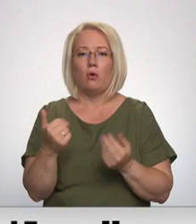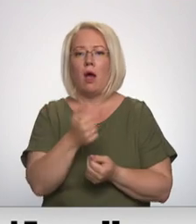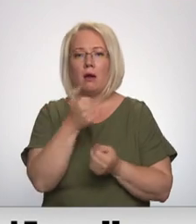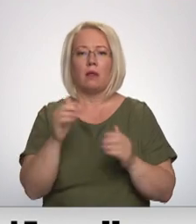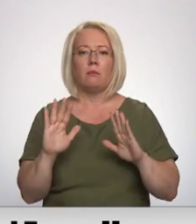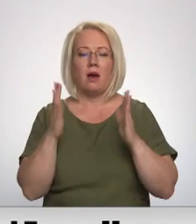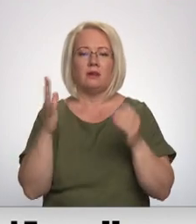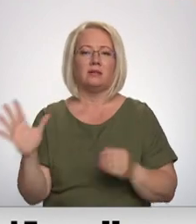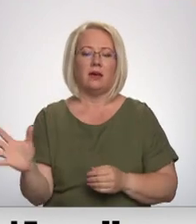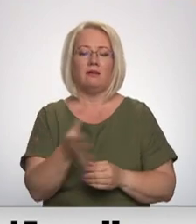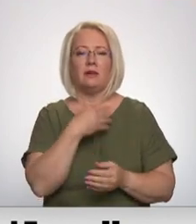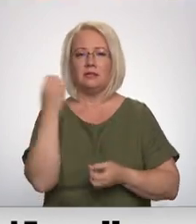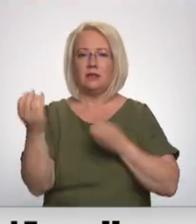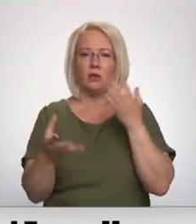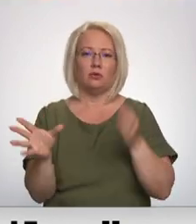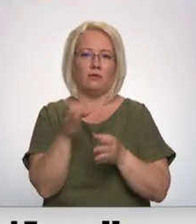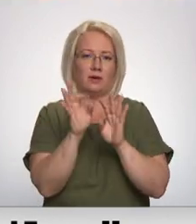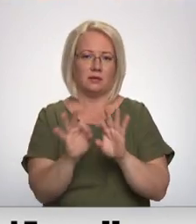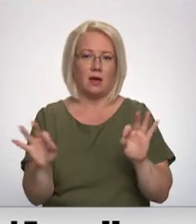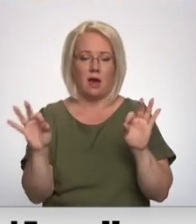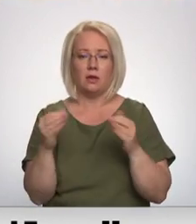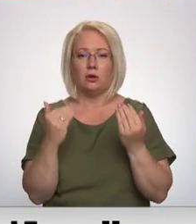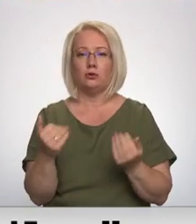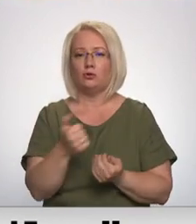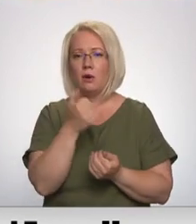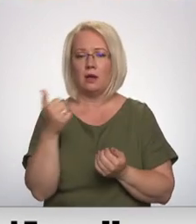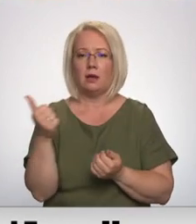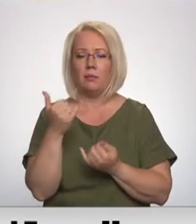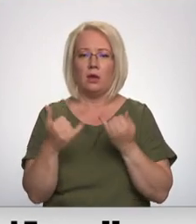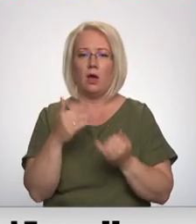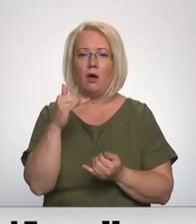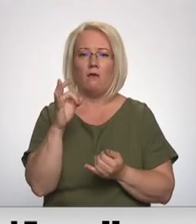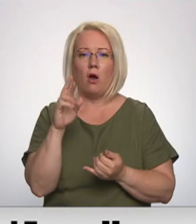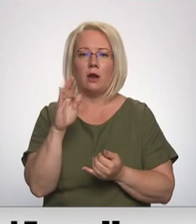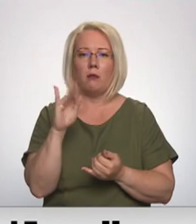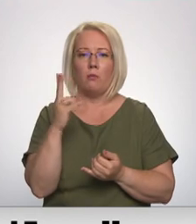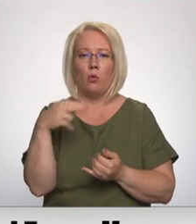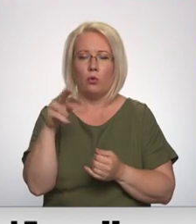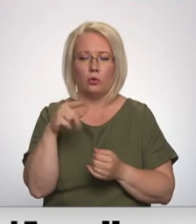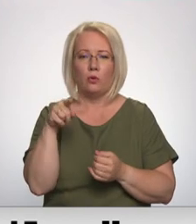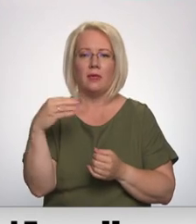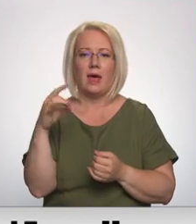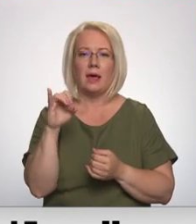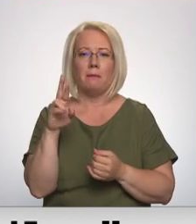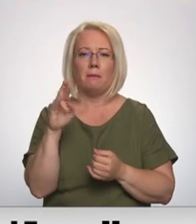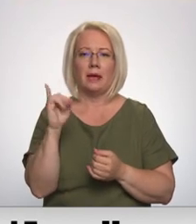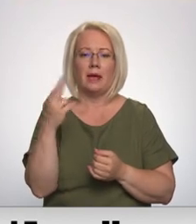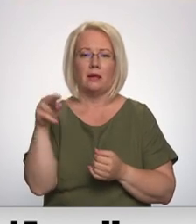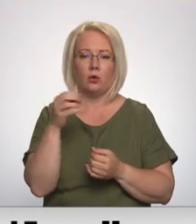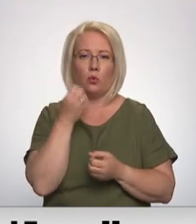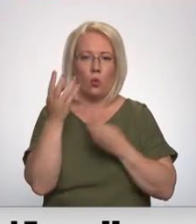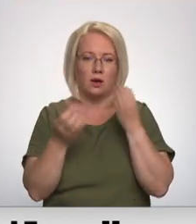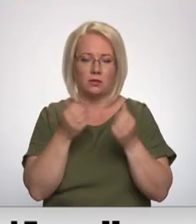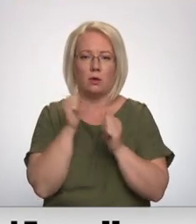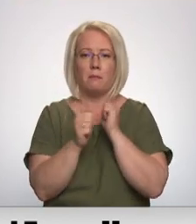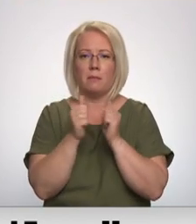jā, viss ir ziedos un viss ir skaisti. Šogad īpaši iecienītas esot floribund rozes un tehibrīd rozes, bet aizvien biežāk dārzos ienāk